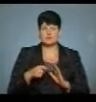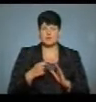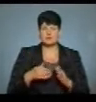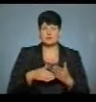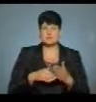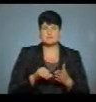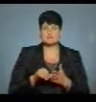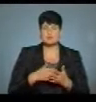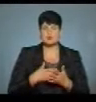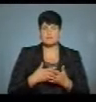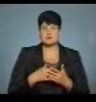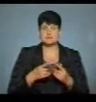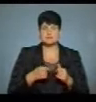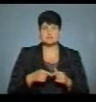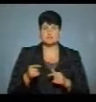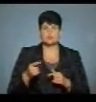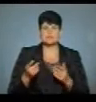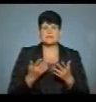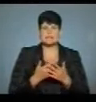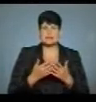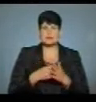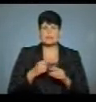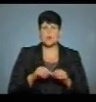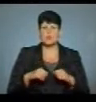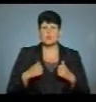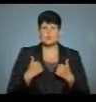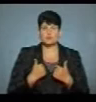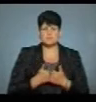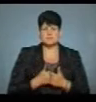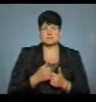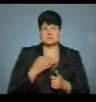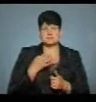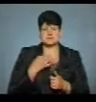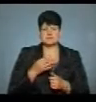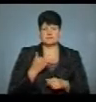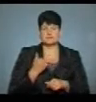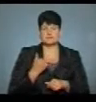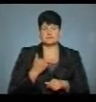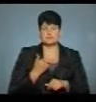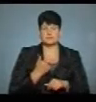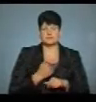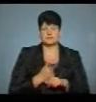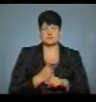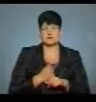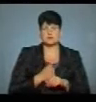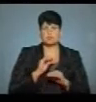громадської організації «Тернопільська кінокомісія», розповів генеральний продюсер фільму Володимир Ханас. Більшість